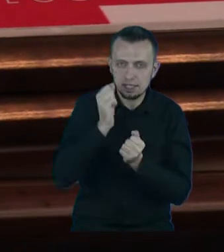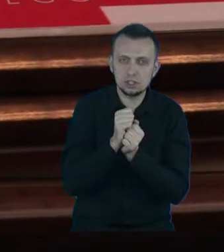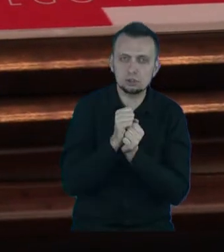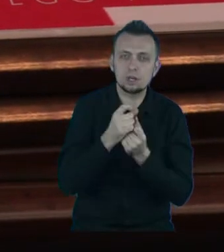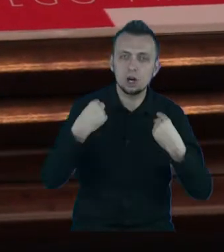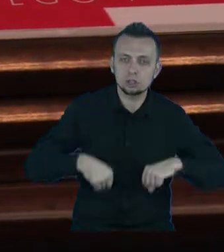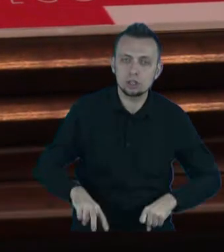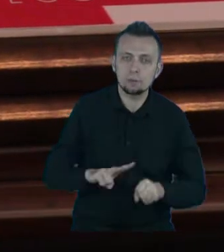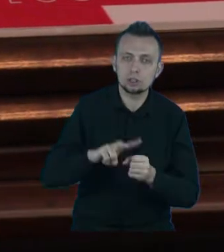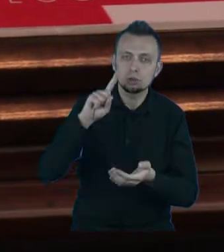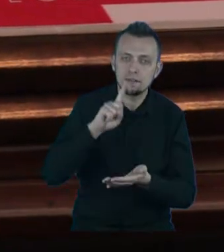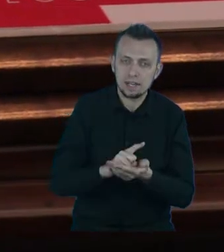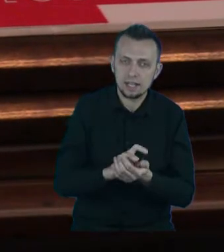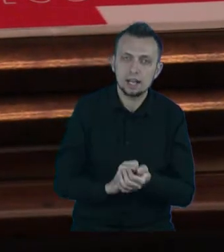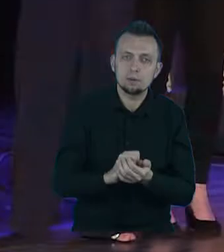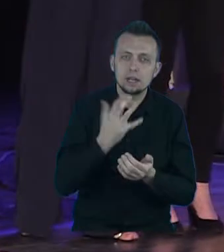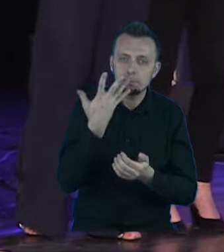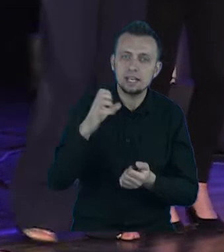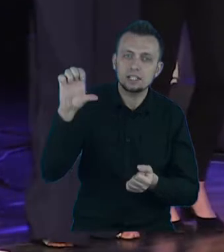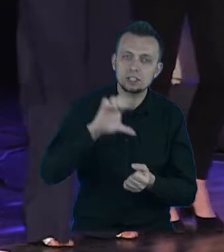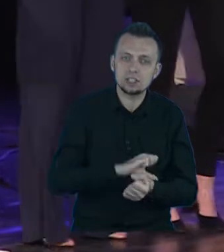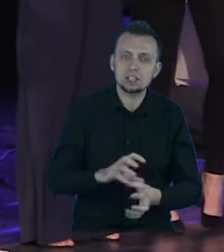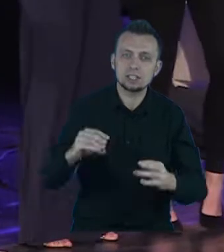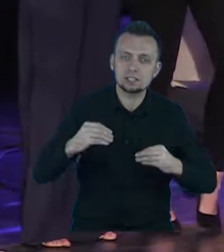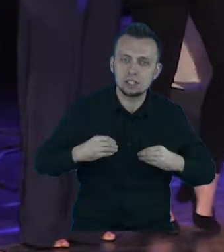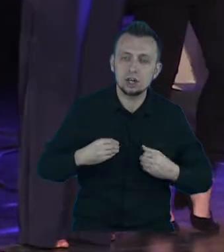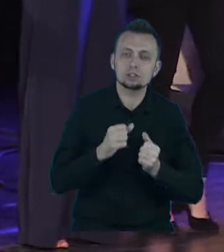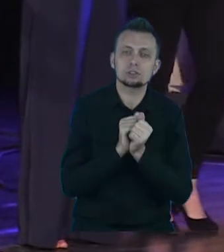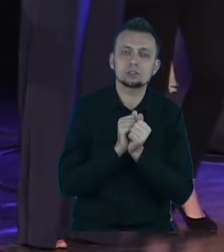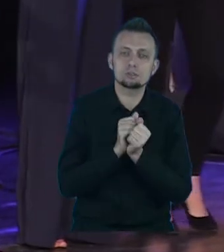wysokości 5000 otrzymuje Tadeusz Sejber z Malborka.